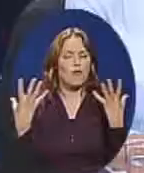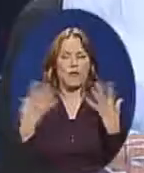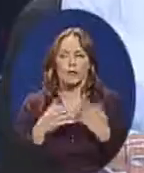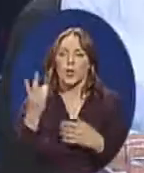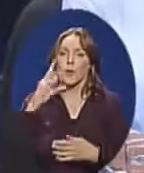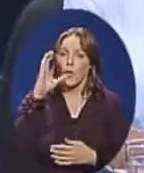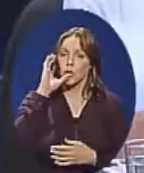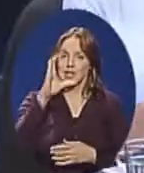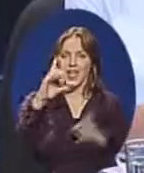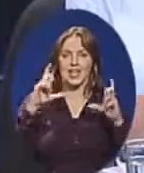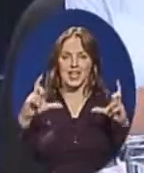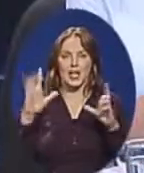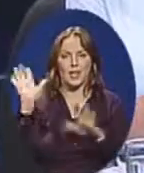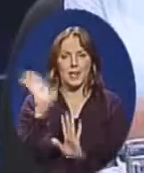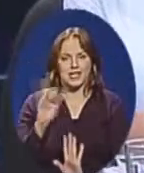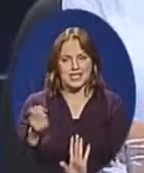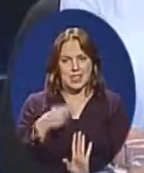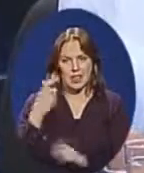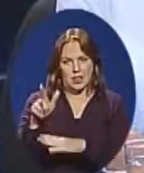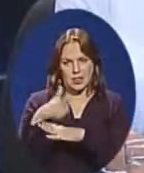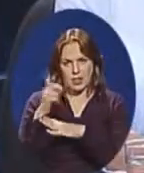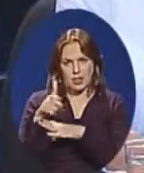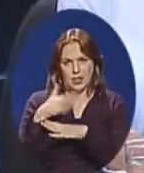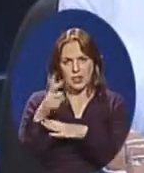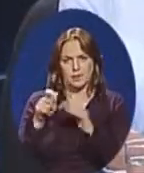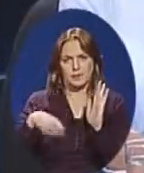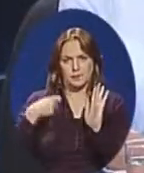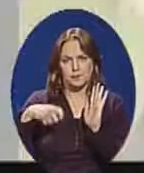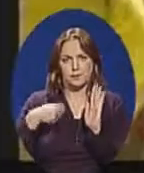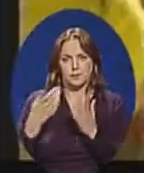בואו נראה קטע מהסרט, כי אתם גם מצלמים כל הזמן.